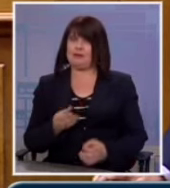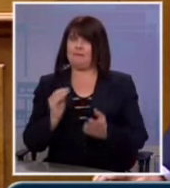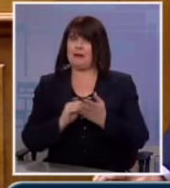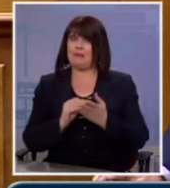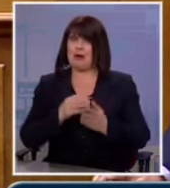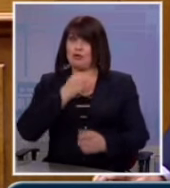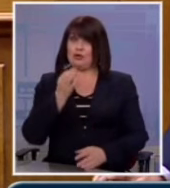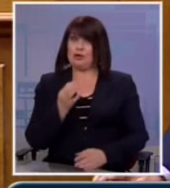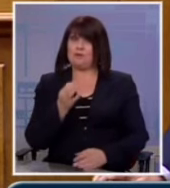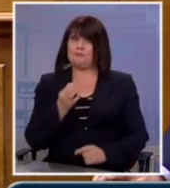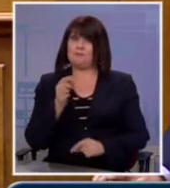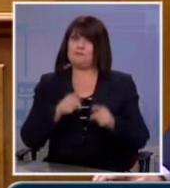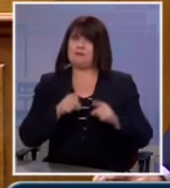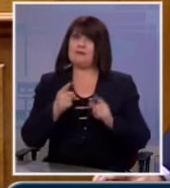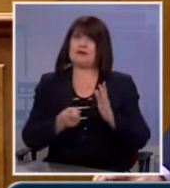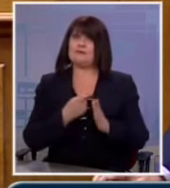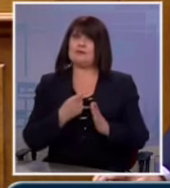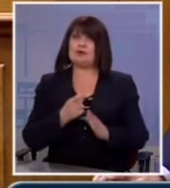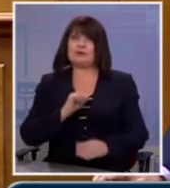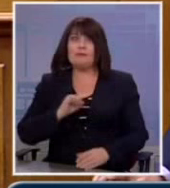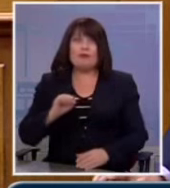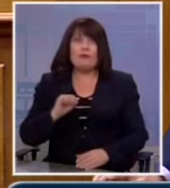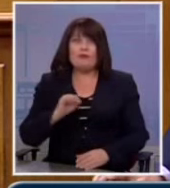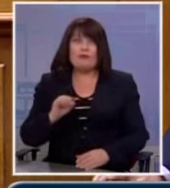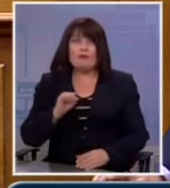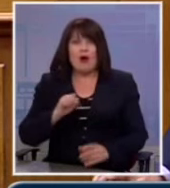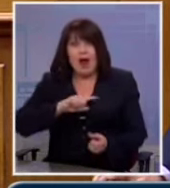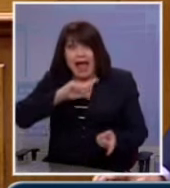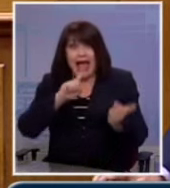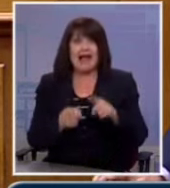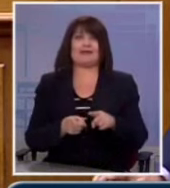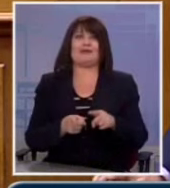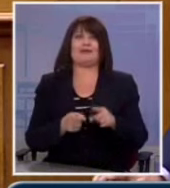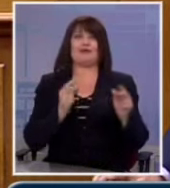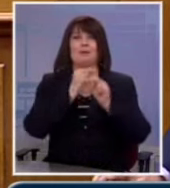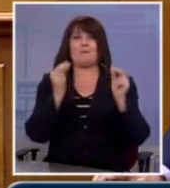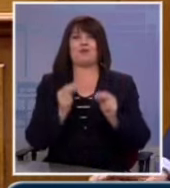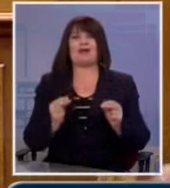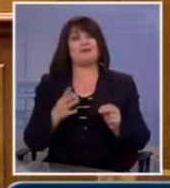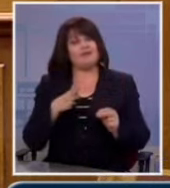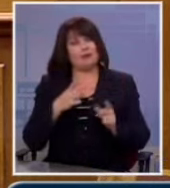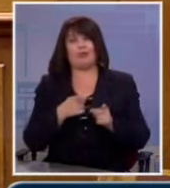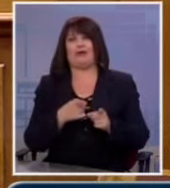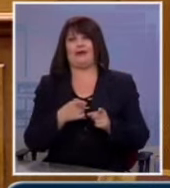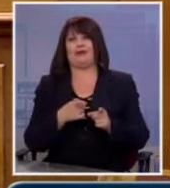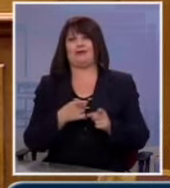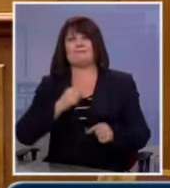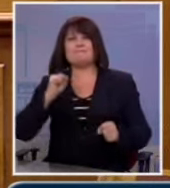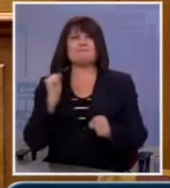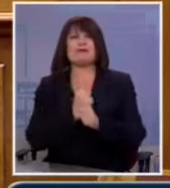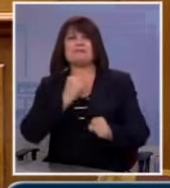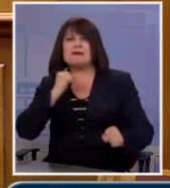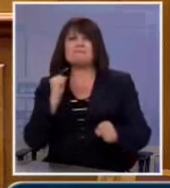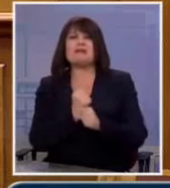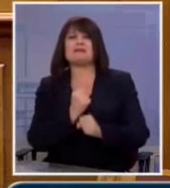επαναλαμβάνω, ότι καμιά φορά η τρομοκρατία, όταν γίνεται τόσο εξόφθαλμα, οδηγεί στα ακριβώς αντίθετα από τα επιδιωκόμενα αποτελέσματα. Πεισμώνει ο